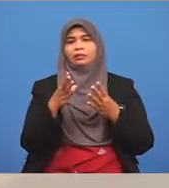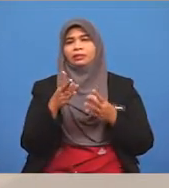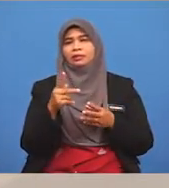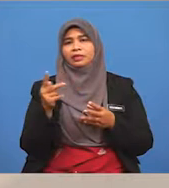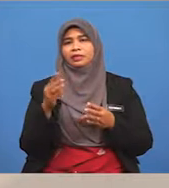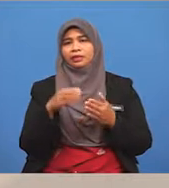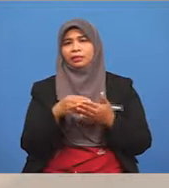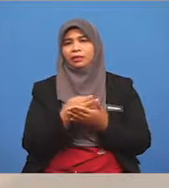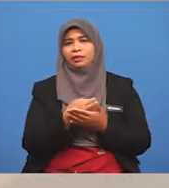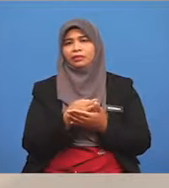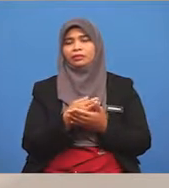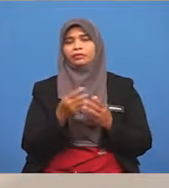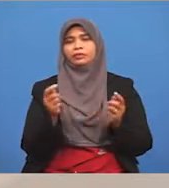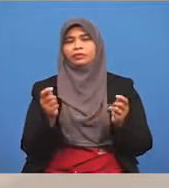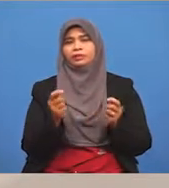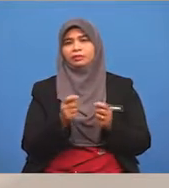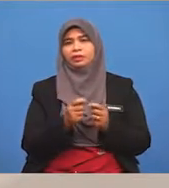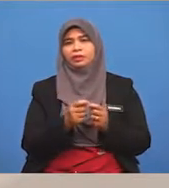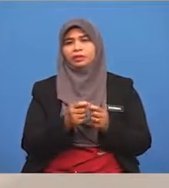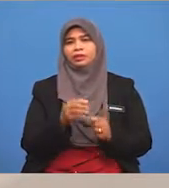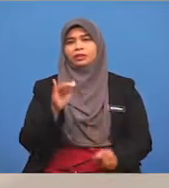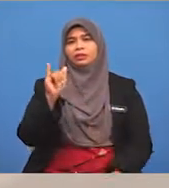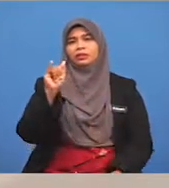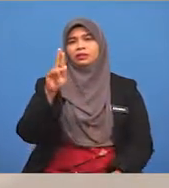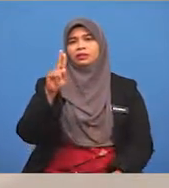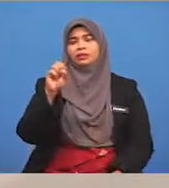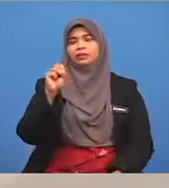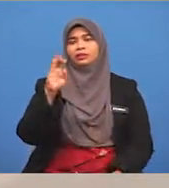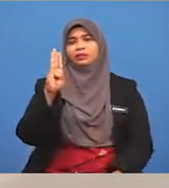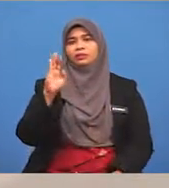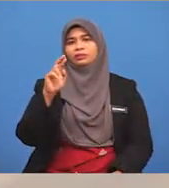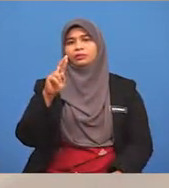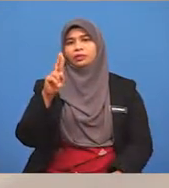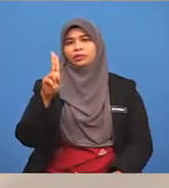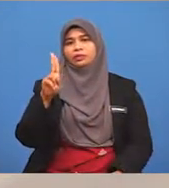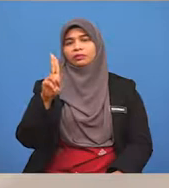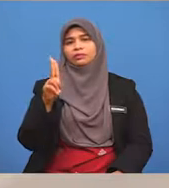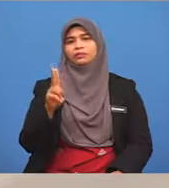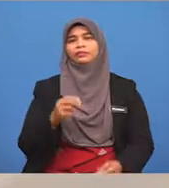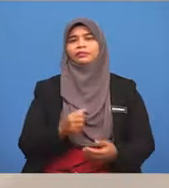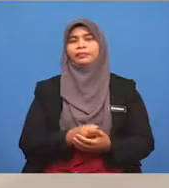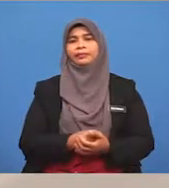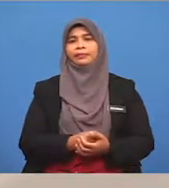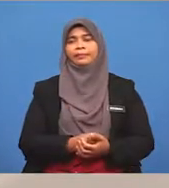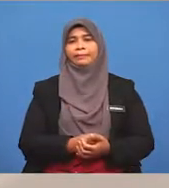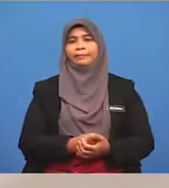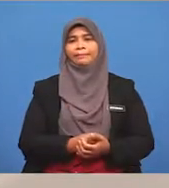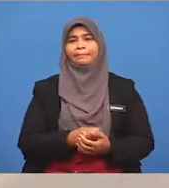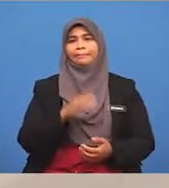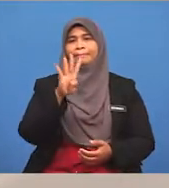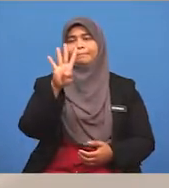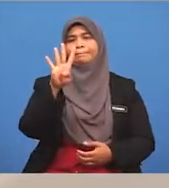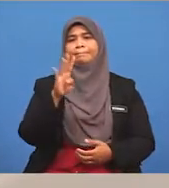seperti yusbihuhu, yukarribuhu atau wahnun syadid.